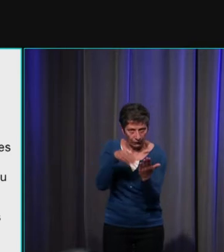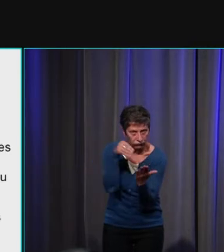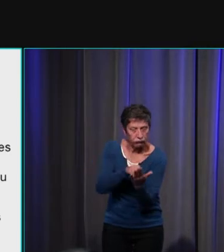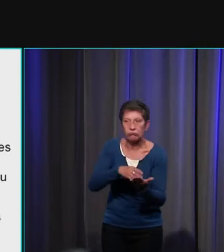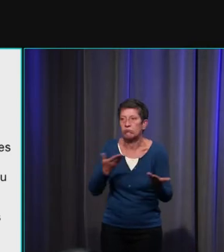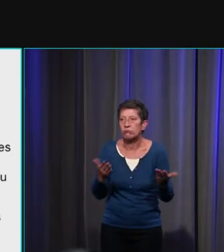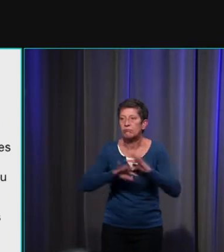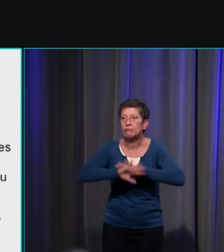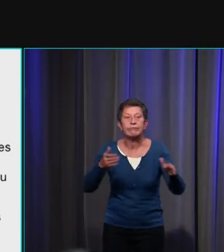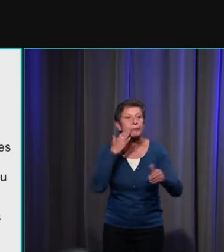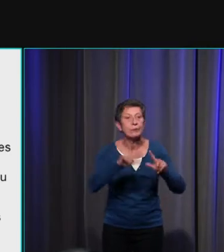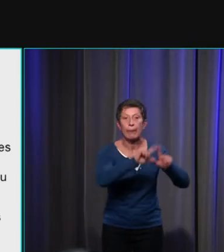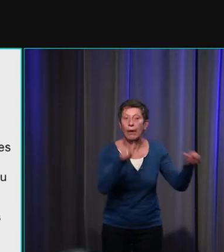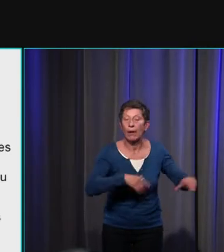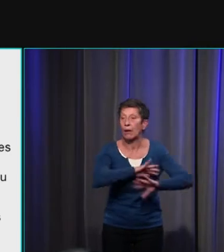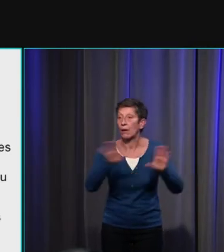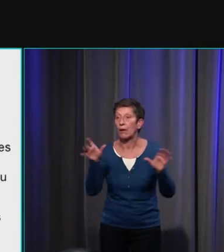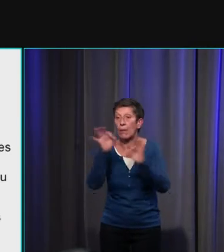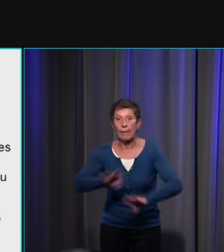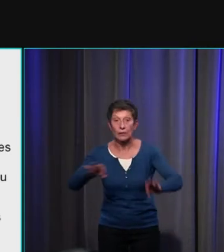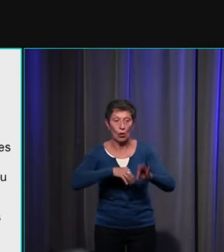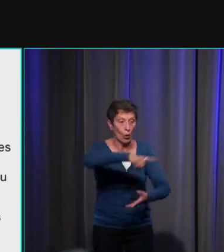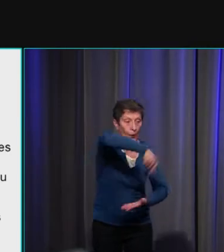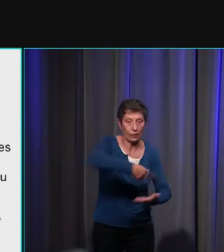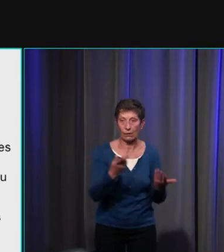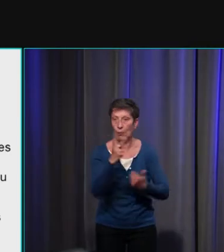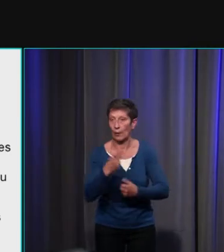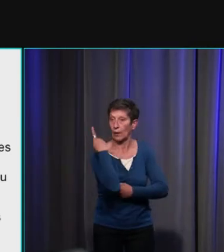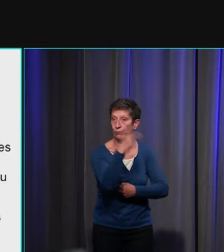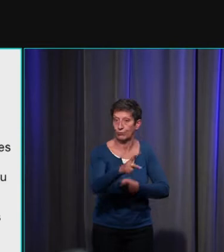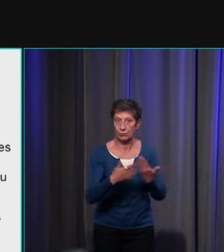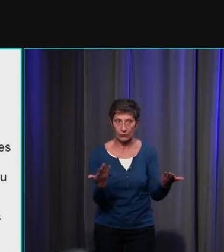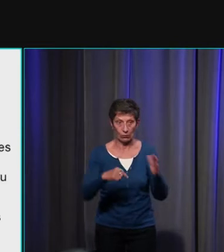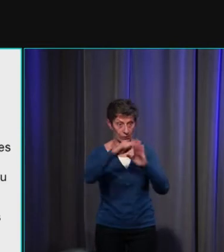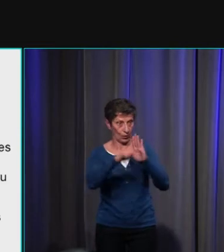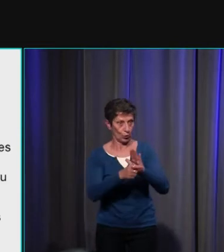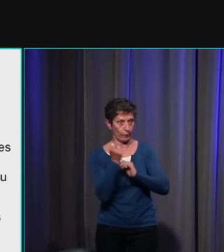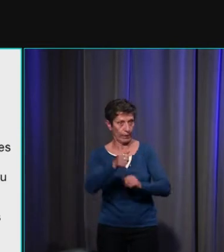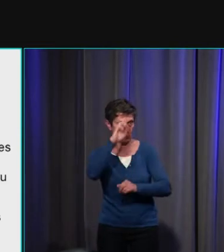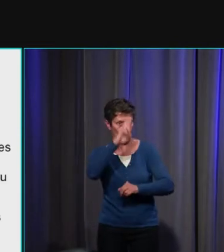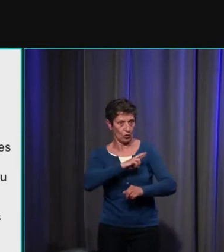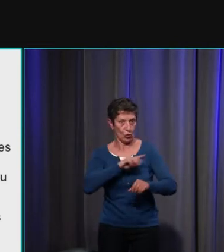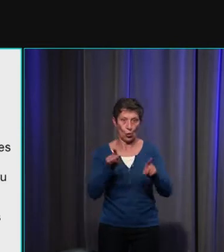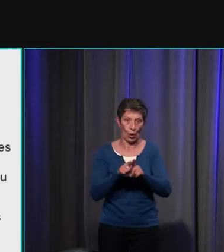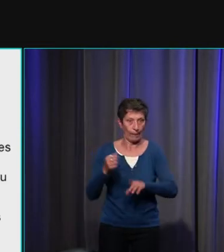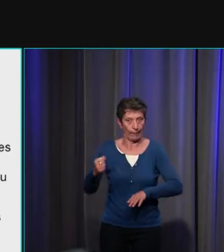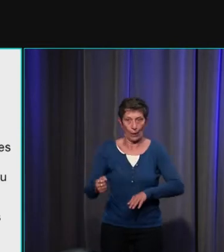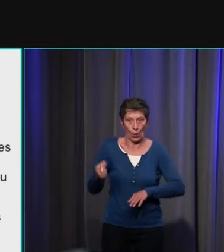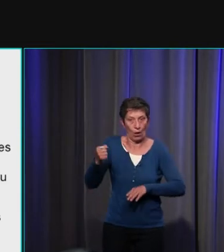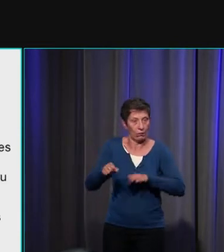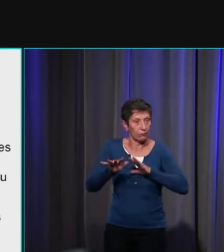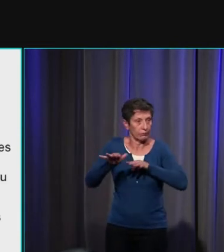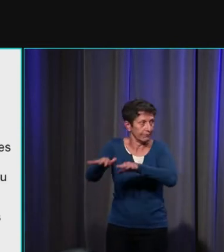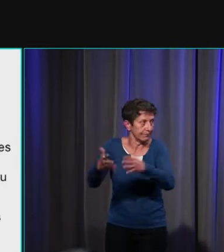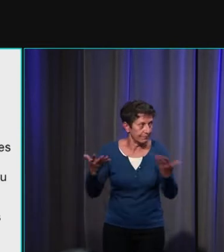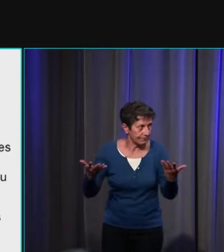par leur absence lors bien c'est donc un statut quasi religieux ça rappelle celui du pèlerin et de fête